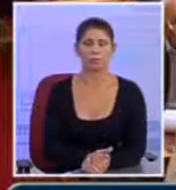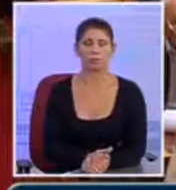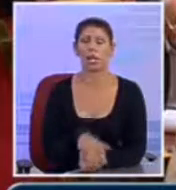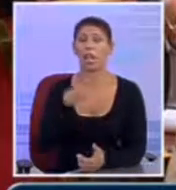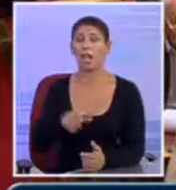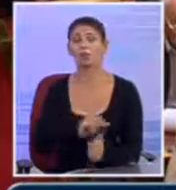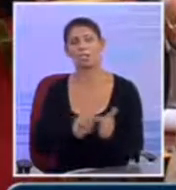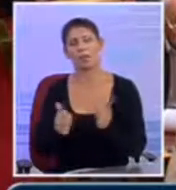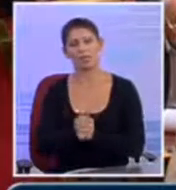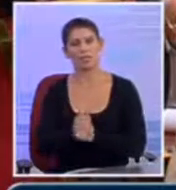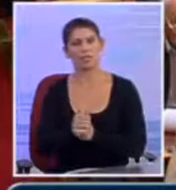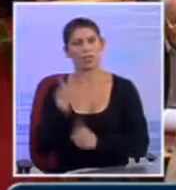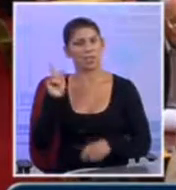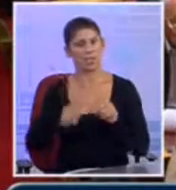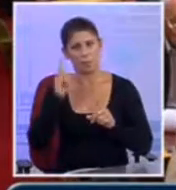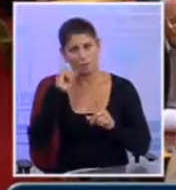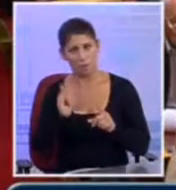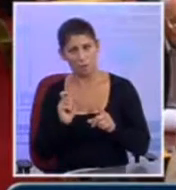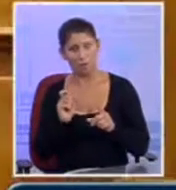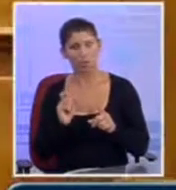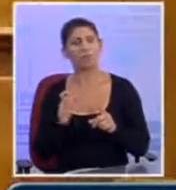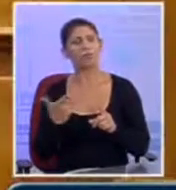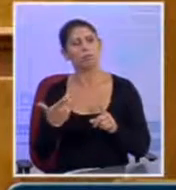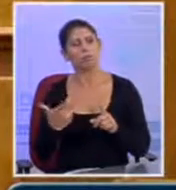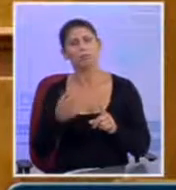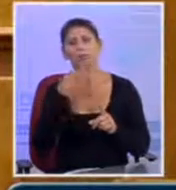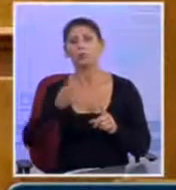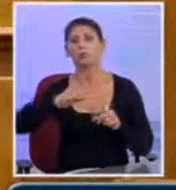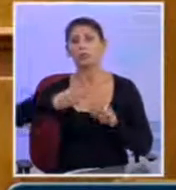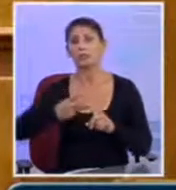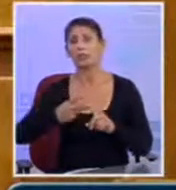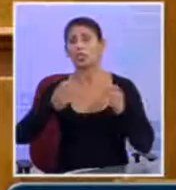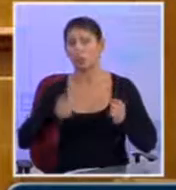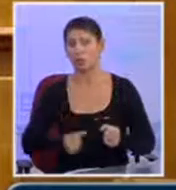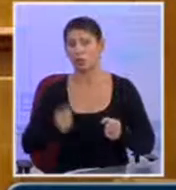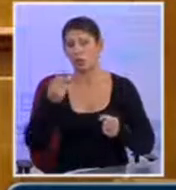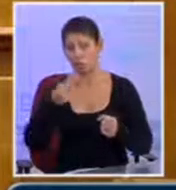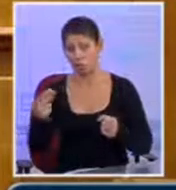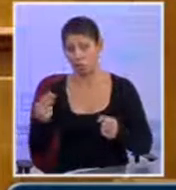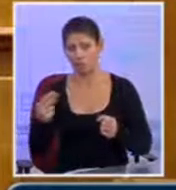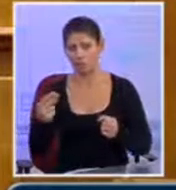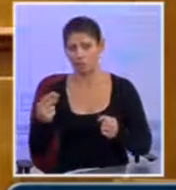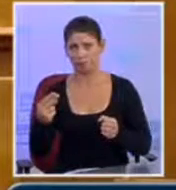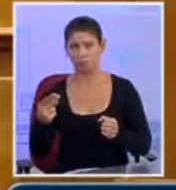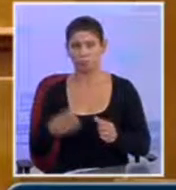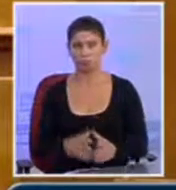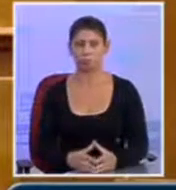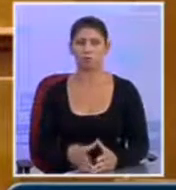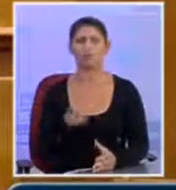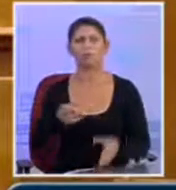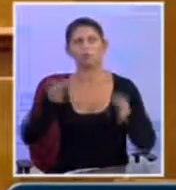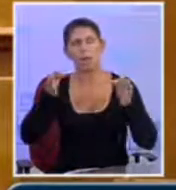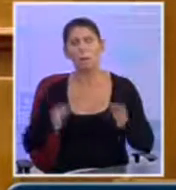για να αποκατασταθούν κάποια δεδομένα και να θέσω το τρίτο και βασικότερο θέμα, το οποίο είναι το